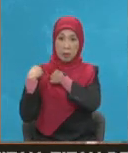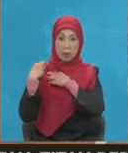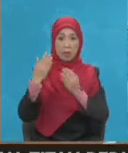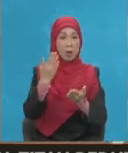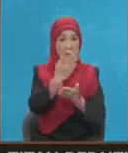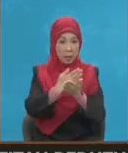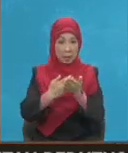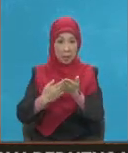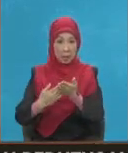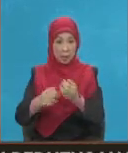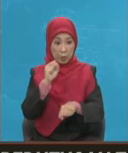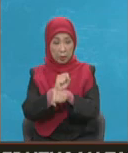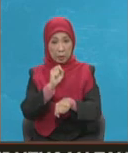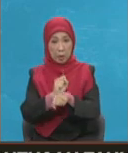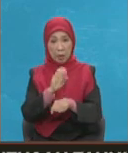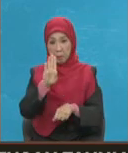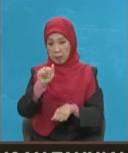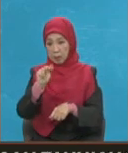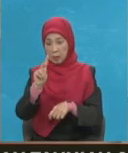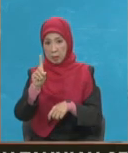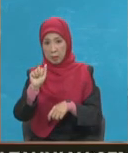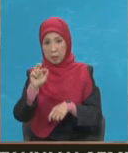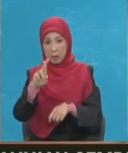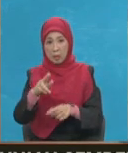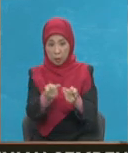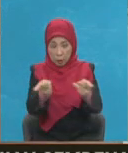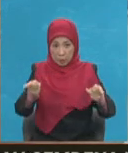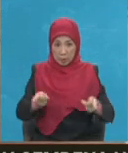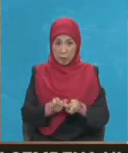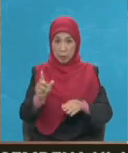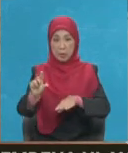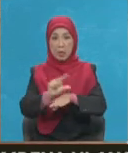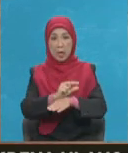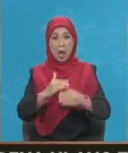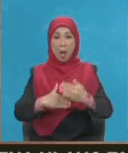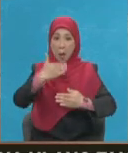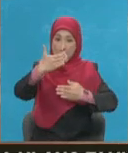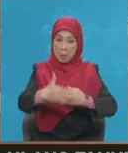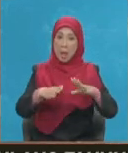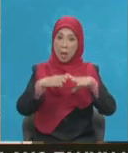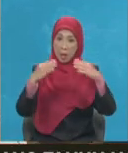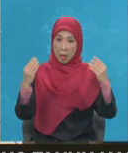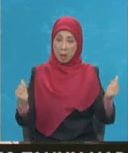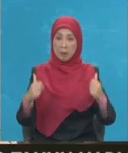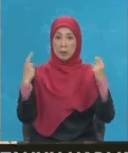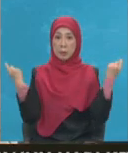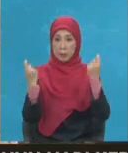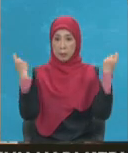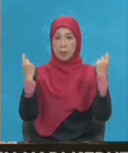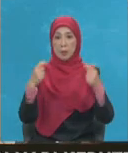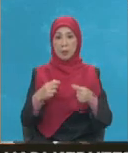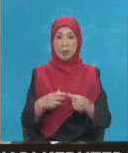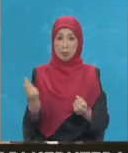bahagian buruh Jabatan Bandaran serta-merta memberikan kawasan yang digunakan selepas selesai acara. Dalam pada